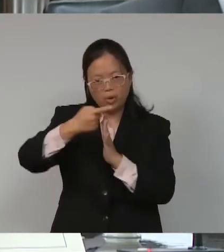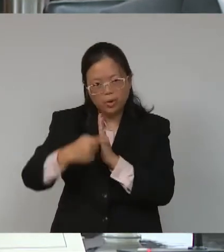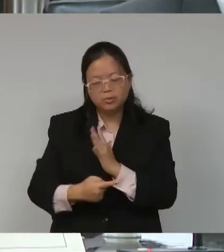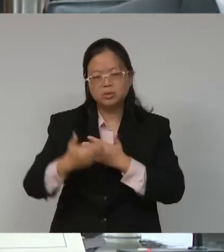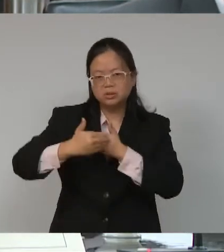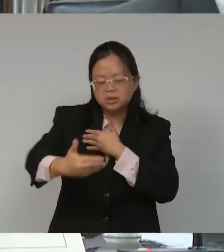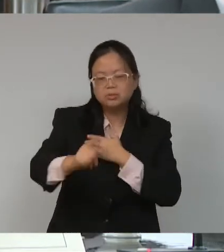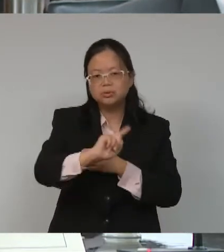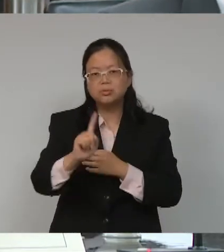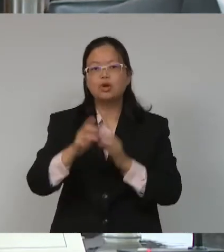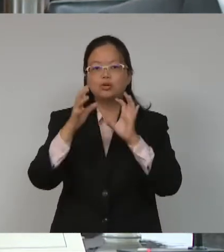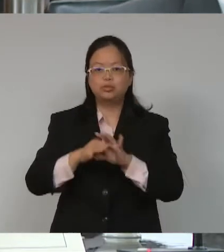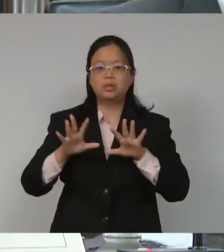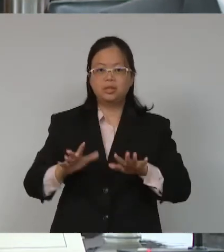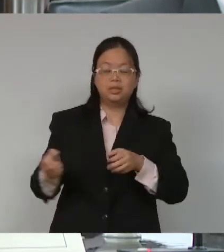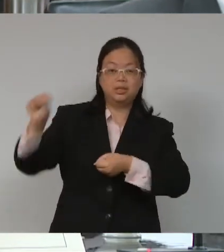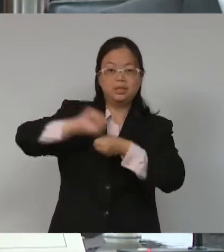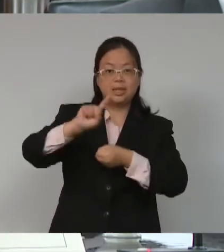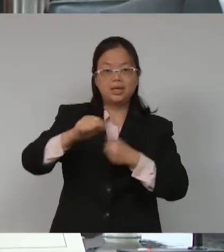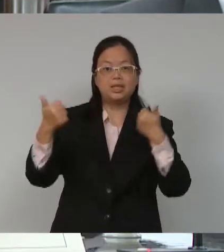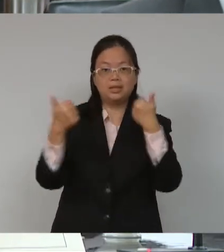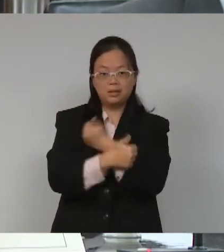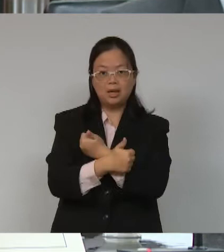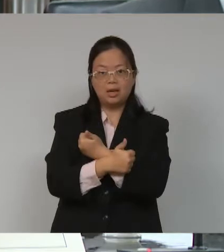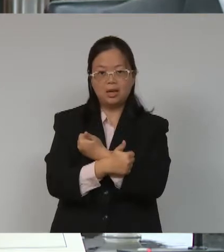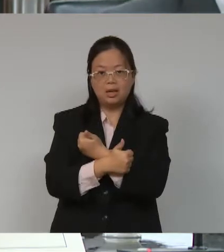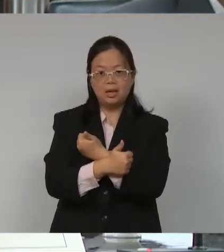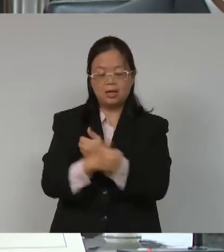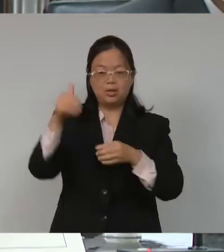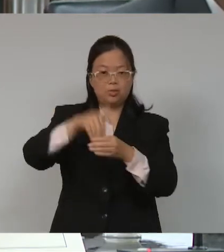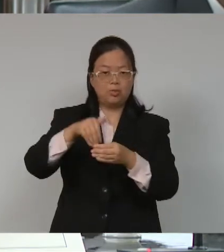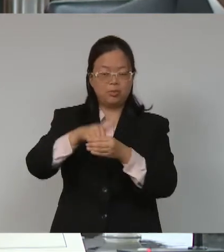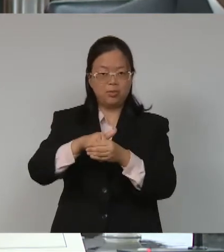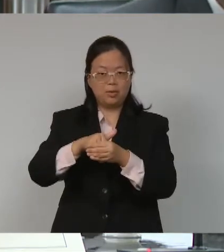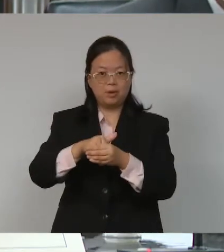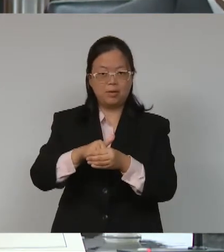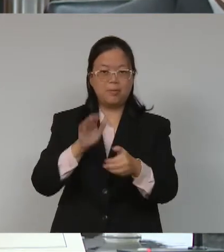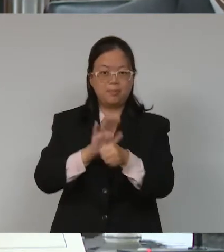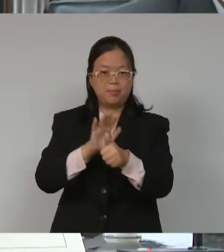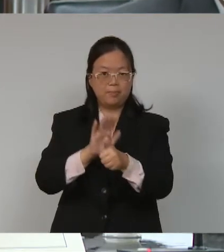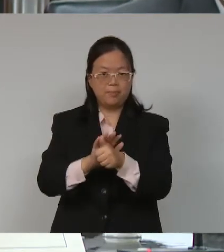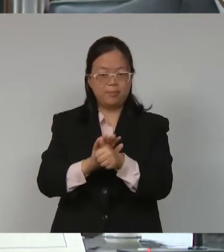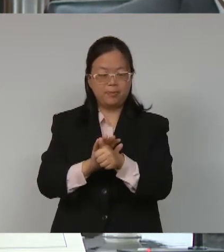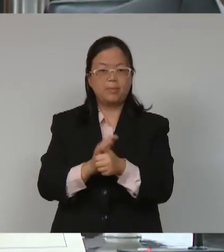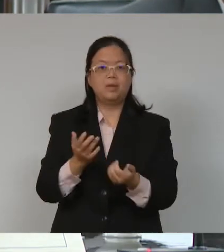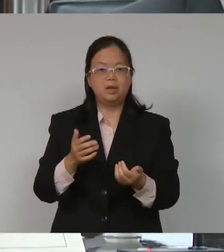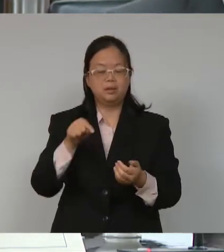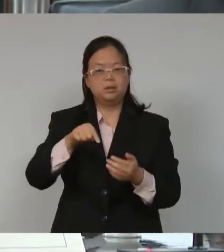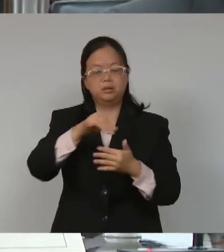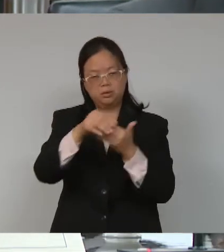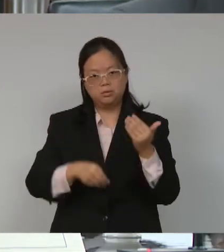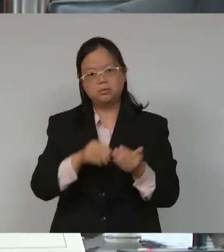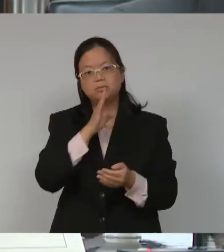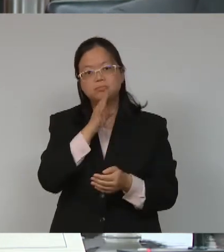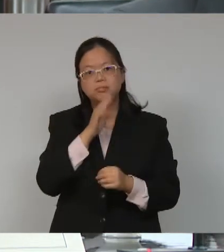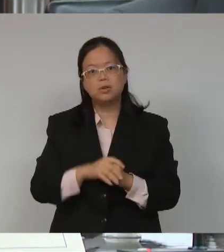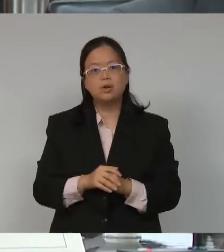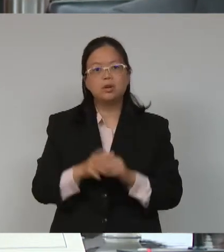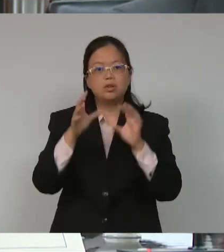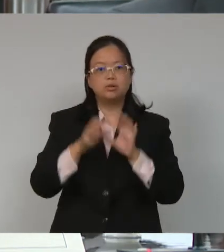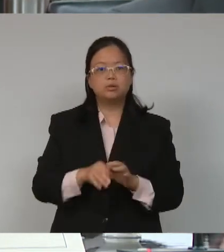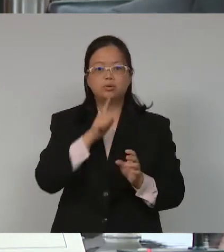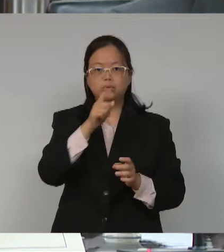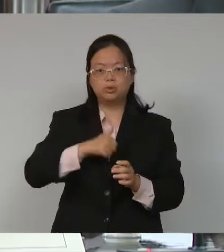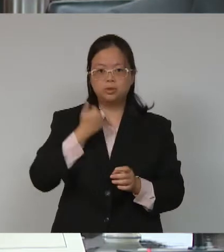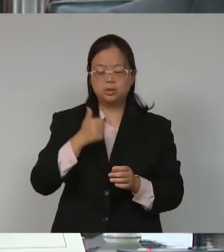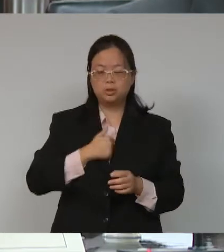有代议制度加上直接民主，就也就是公投的这个方式来表达。所以也因为这样的关系呢，其实公投的部